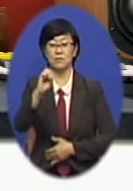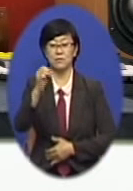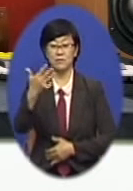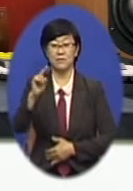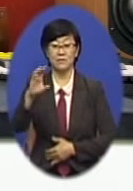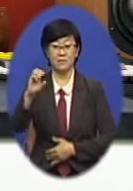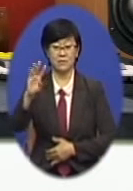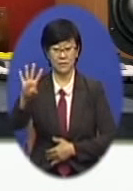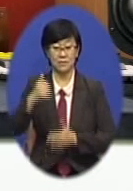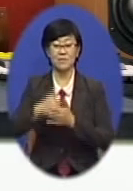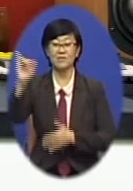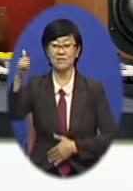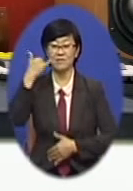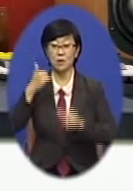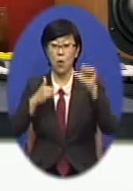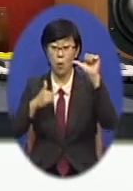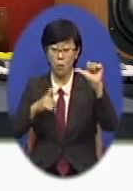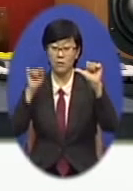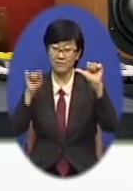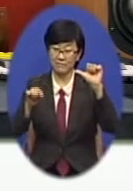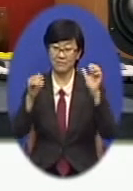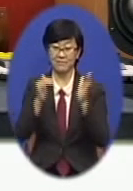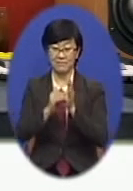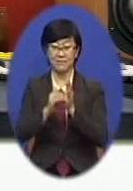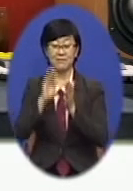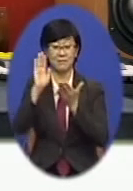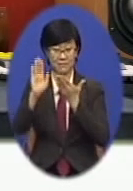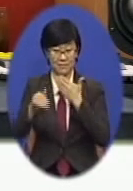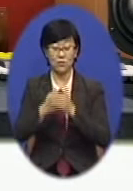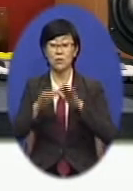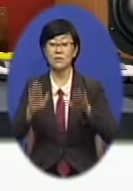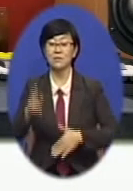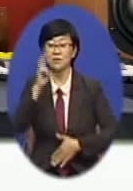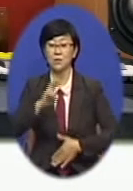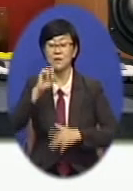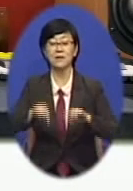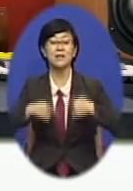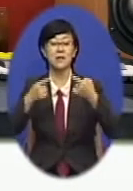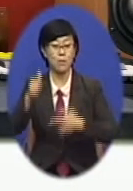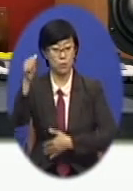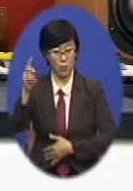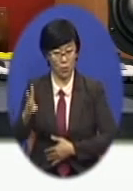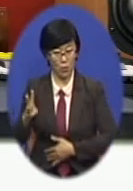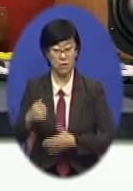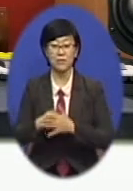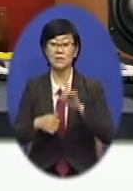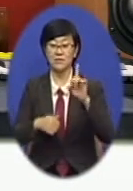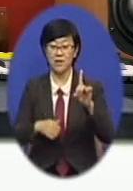060-608-1004번에 오셔서 5번에 들어오셔서요. 오늘 노래를 부르신 분 만약에